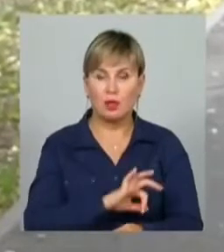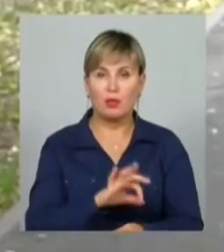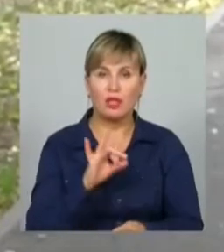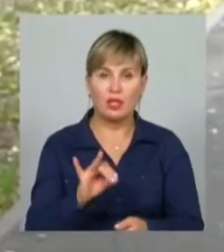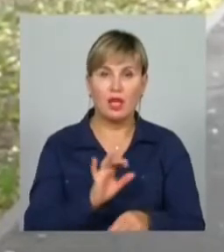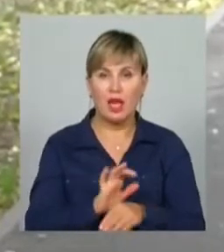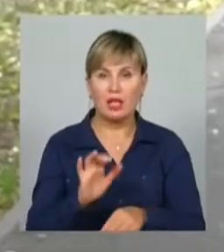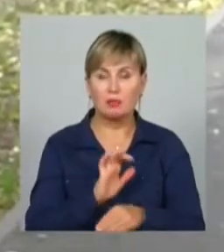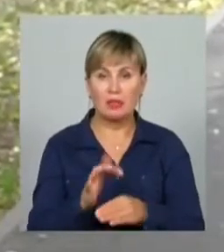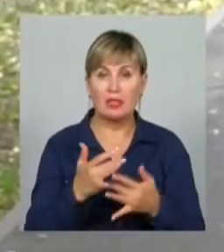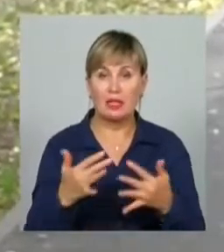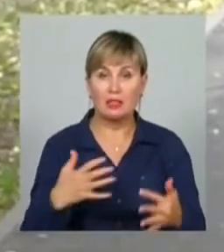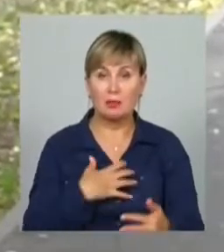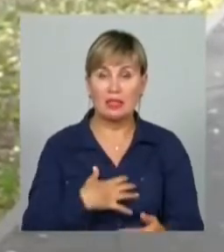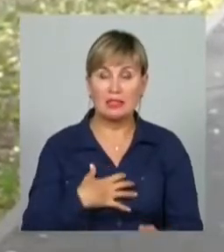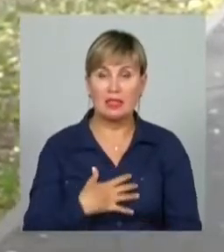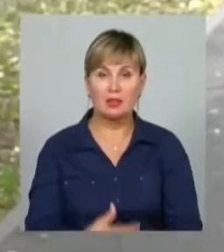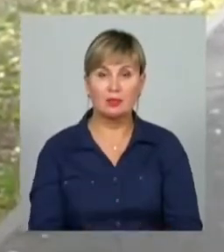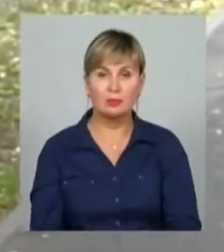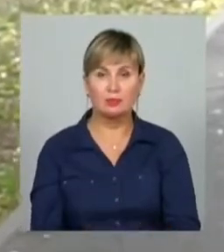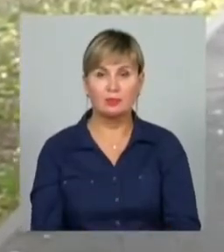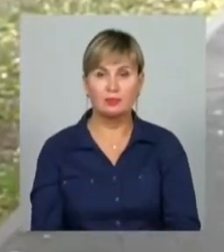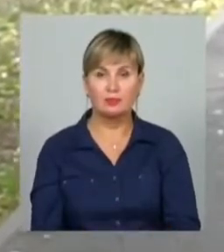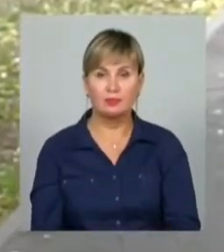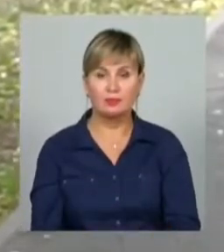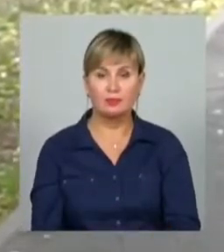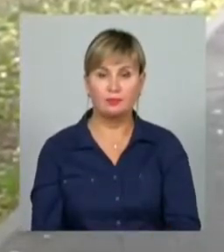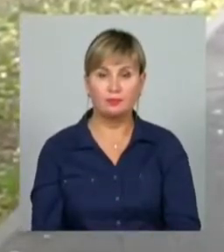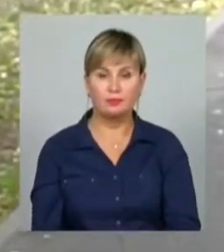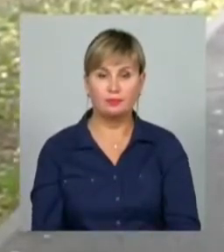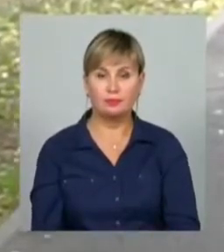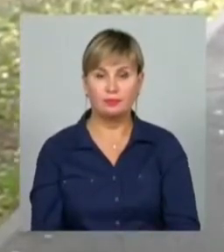экспортным потенциалом. Айн Рафина Рикбаева, Мурат Тайжанов, телеканал «Алматы».